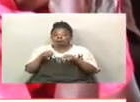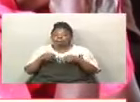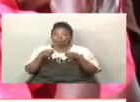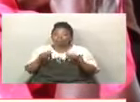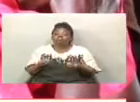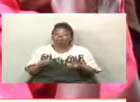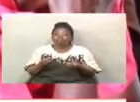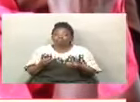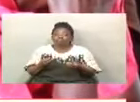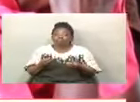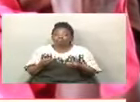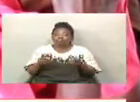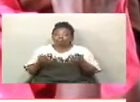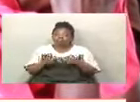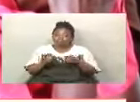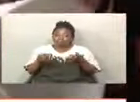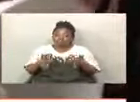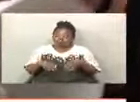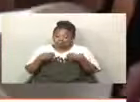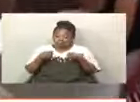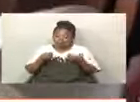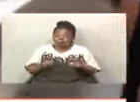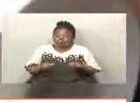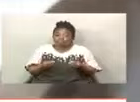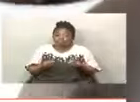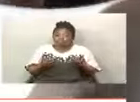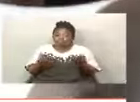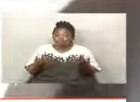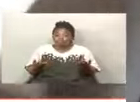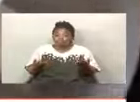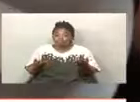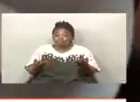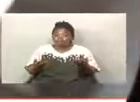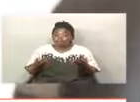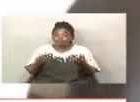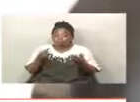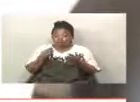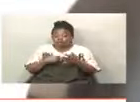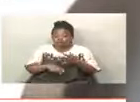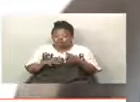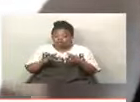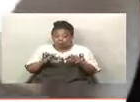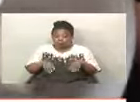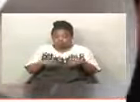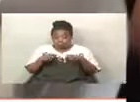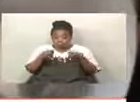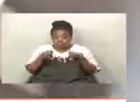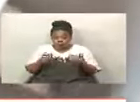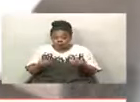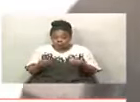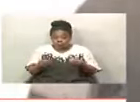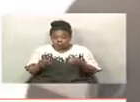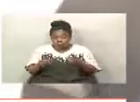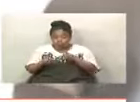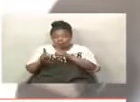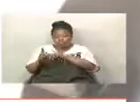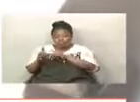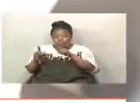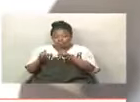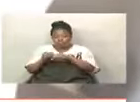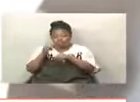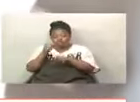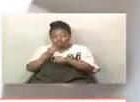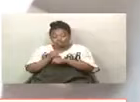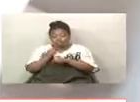abawaddewo tinaffe twabawaddewo kino kyali nga tubawadde okukuuma nga ffe bwe tuli baana